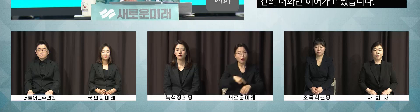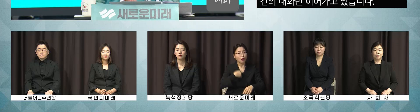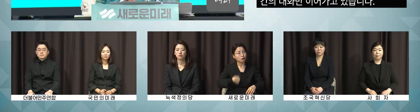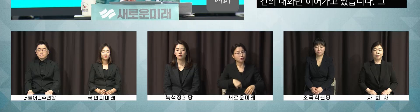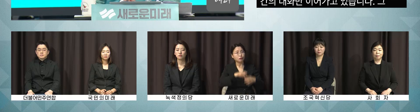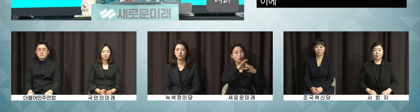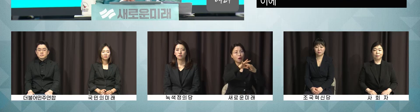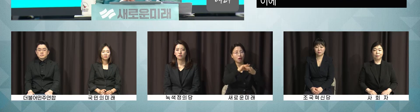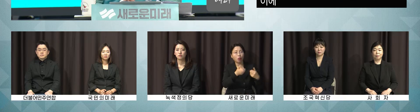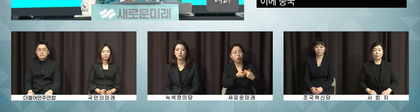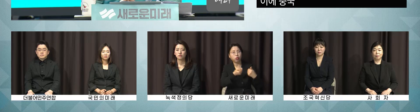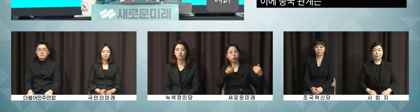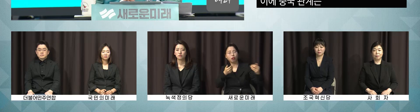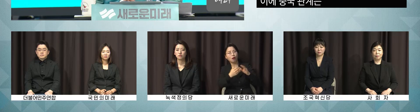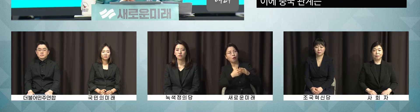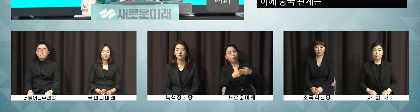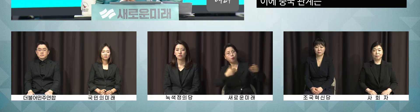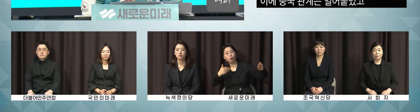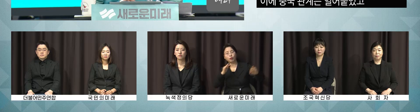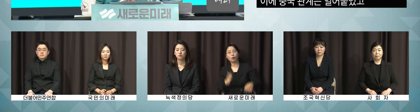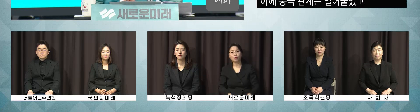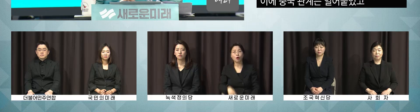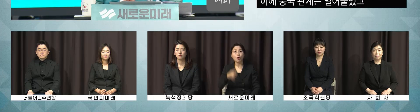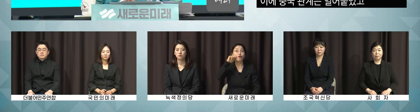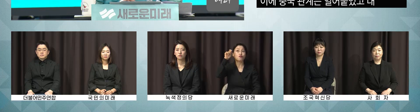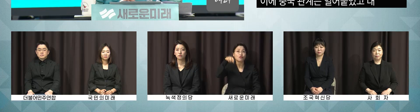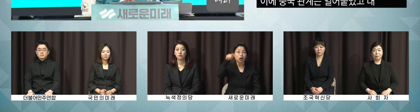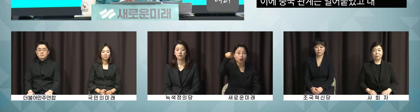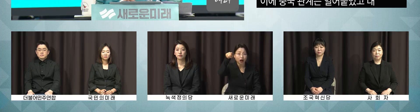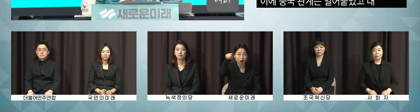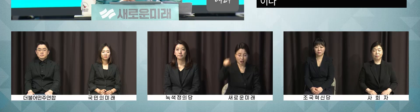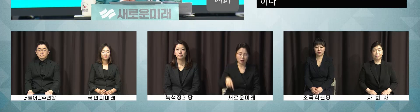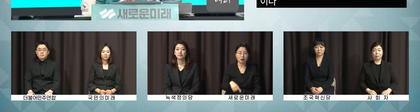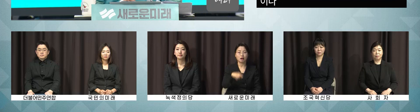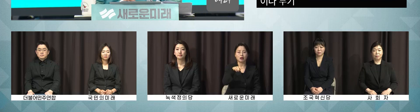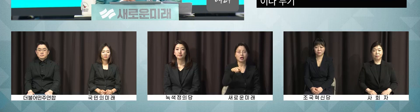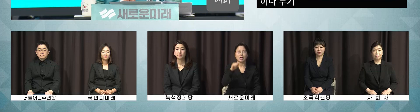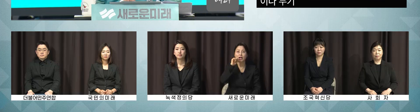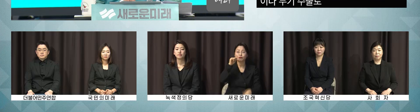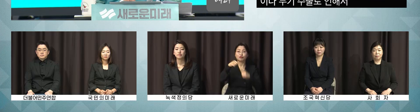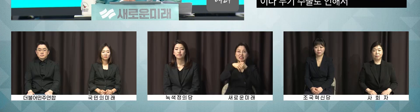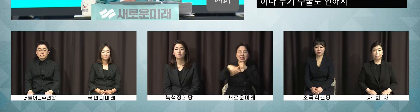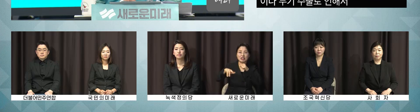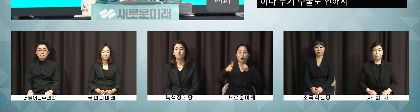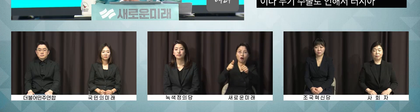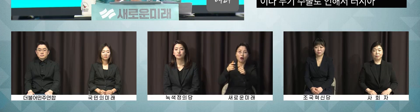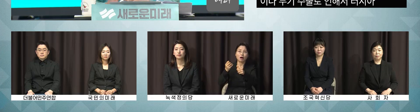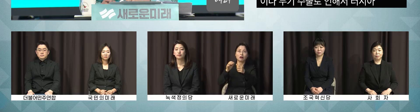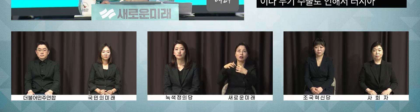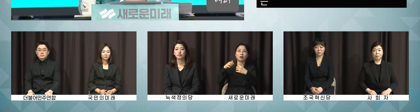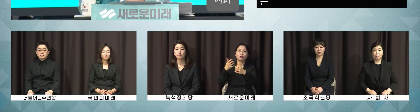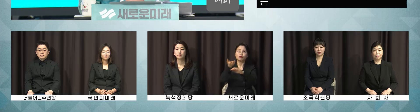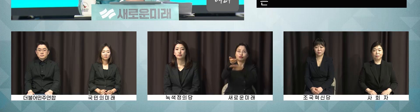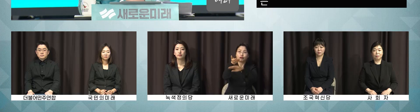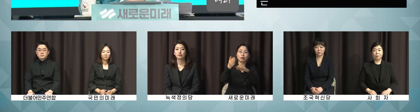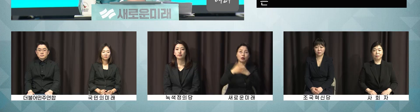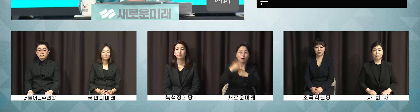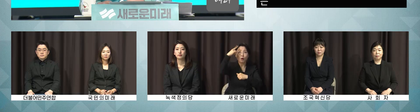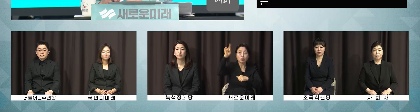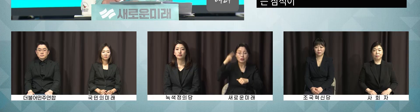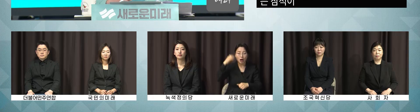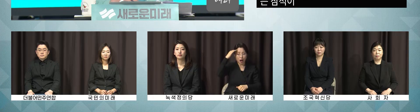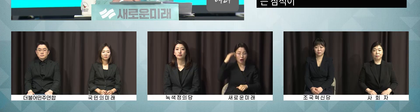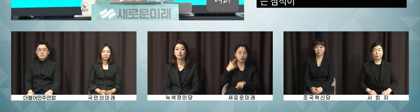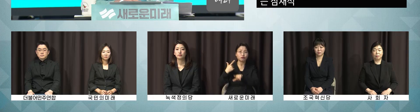관계는 얼어붙었고 대우크라이나 무기 수출로 인해서 러시아와의 관계는 잠재적 적대 국가화 되어 버렸습니다. 이것이 바로